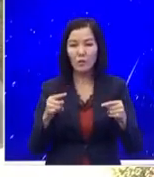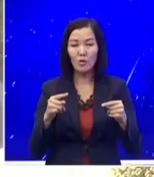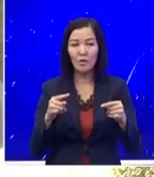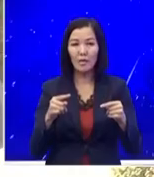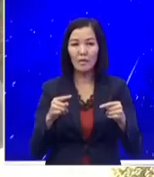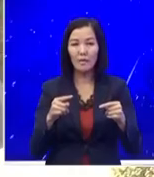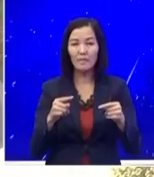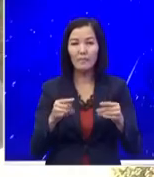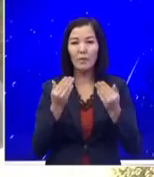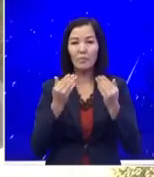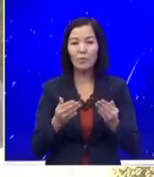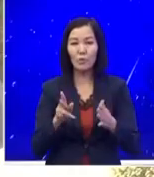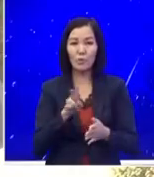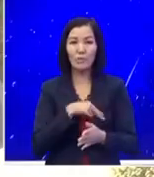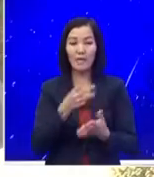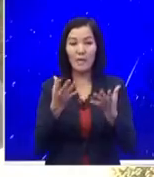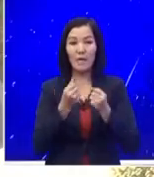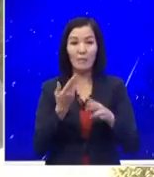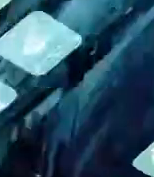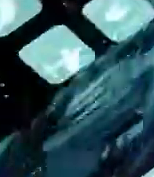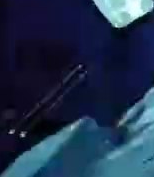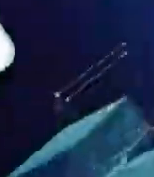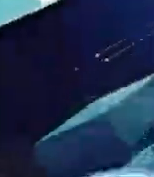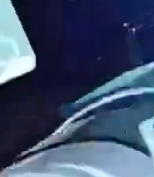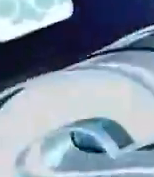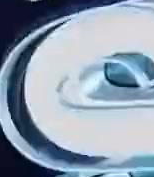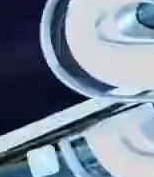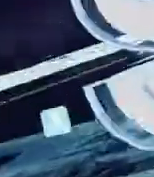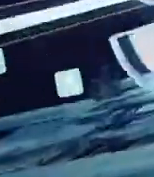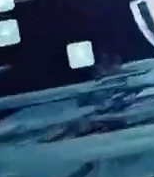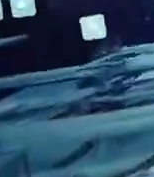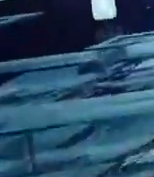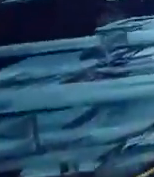деген ойдамын. Бүгін алған медальма мен өте қатты қуаныштымын.